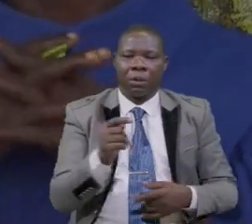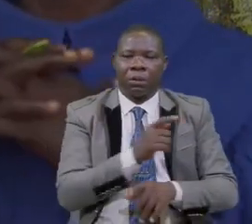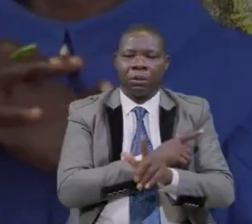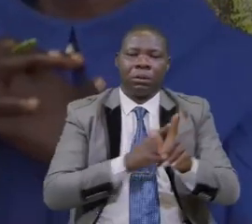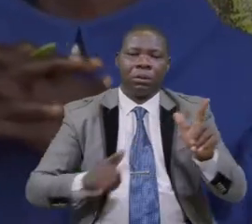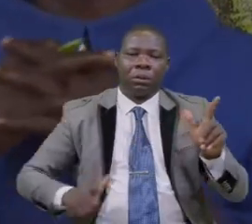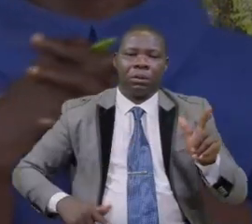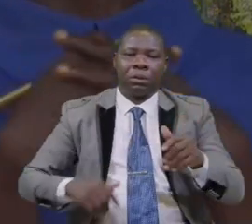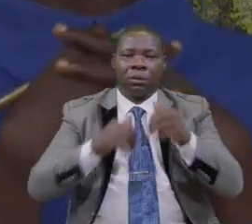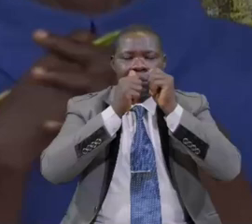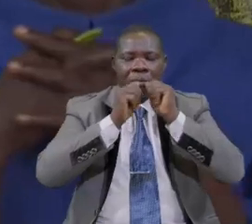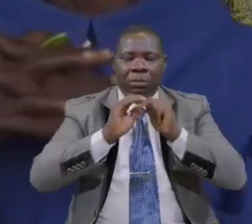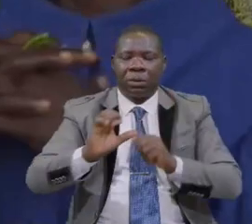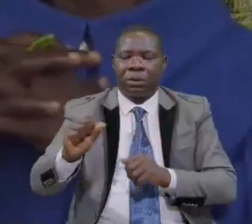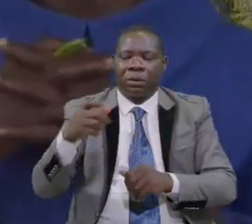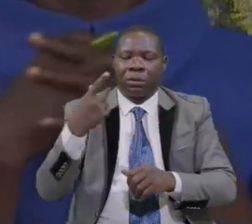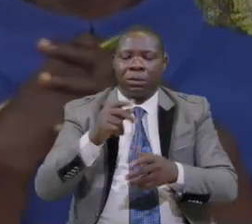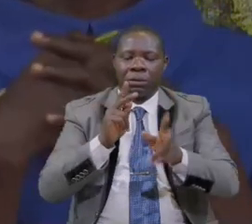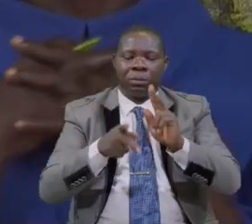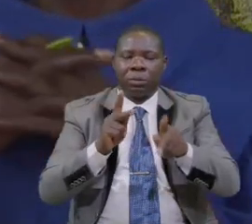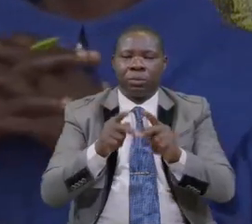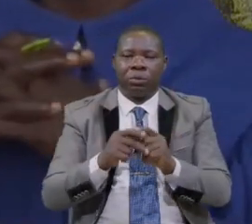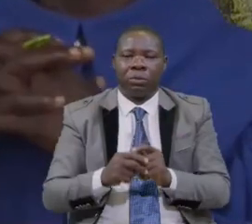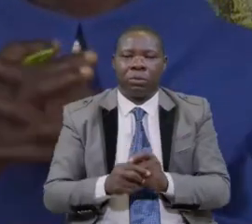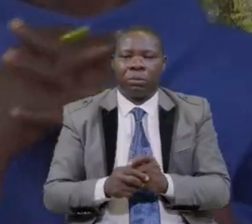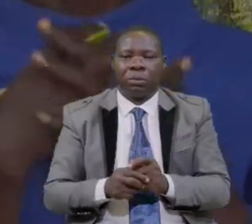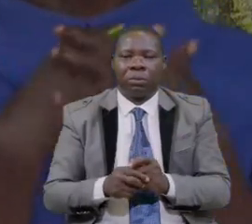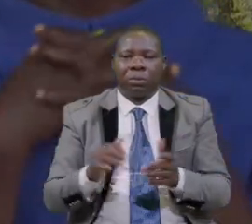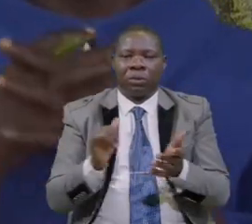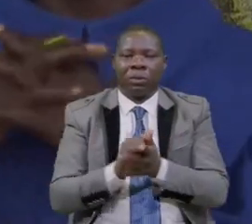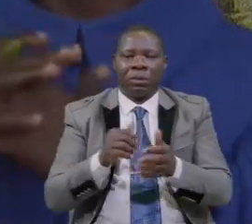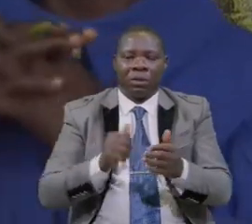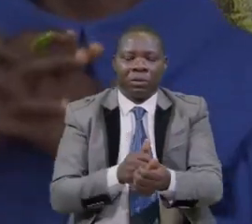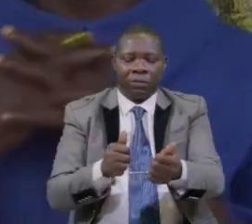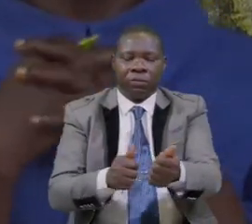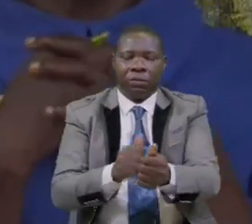Le Seigneur bénit ceux-là qui le suivent